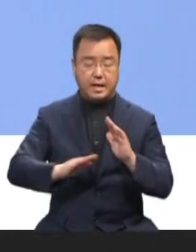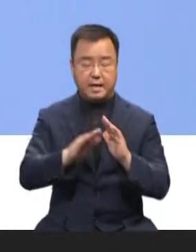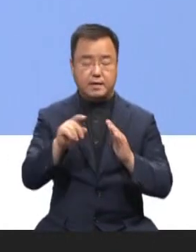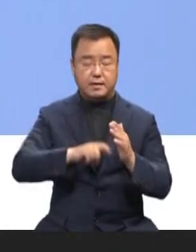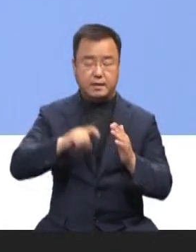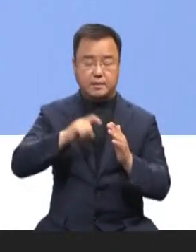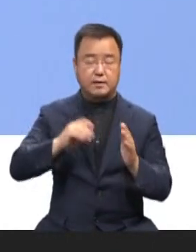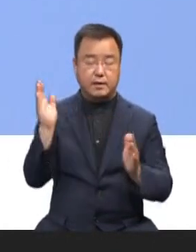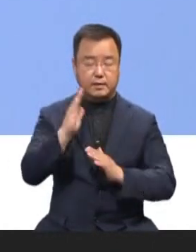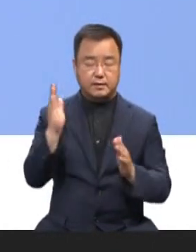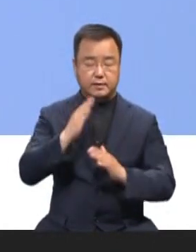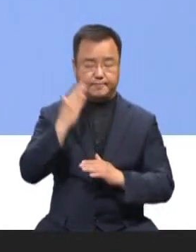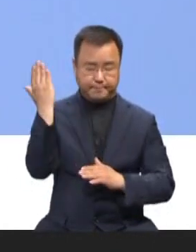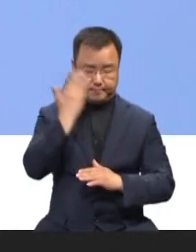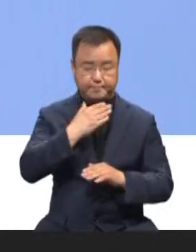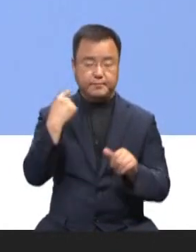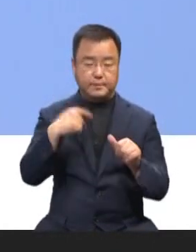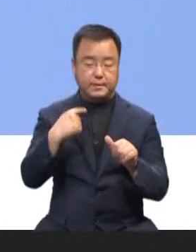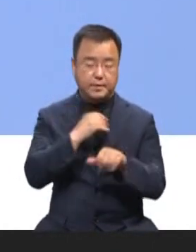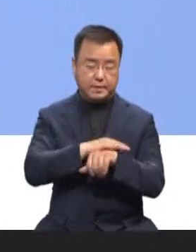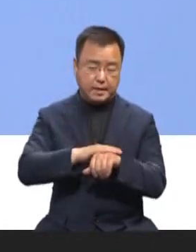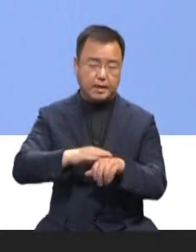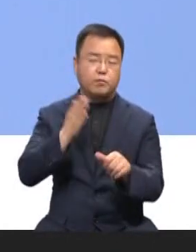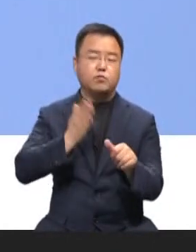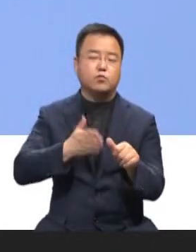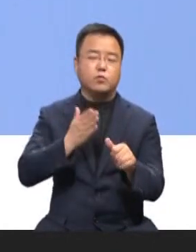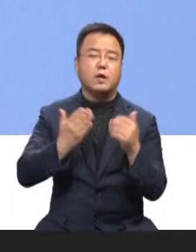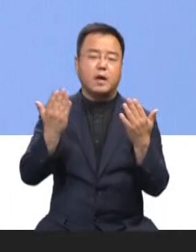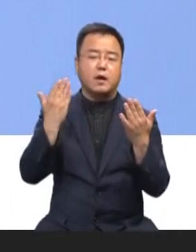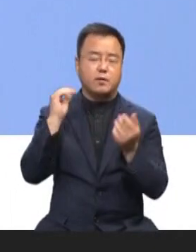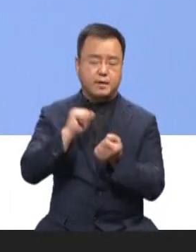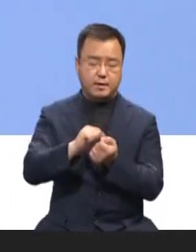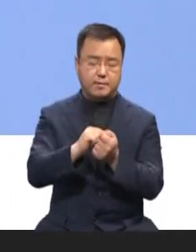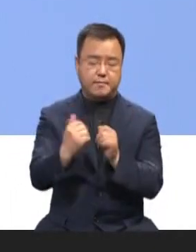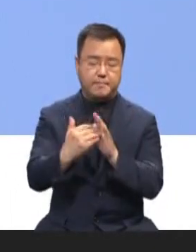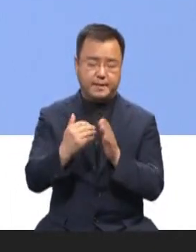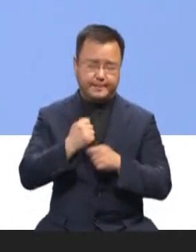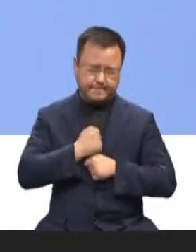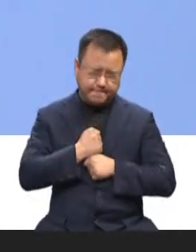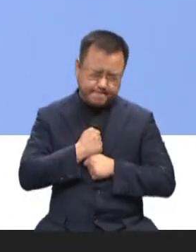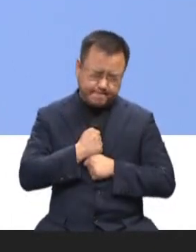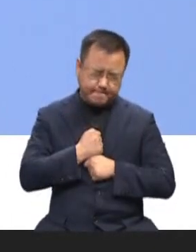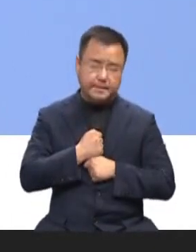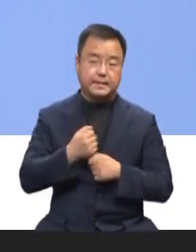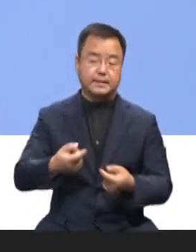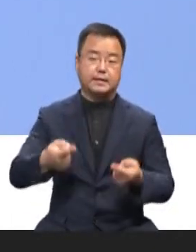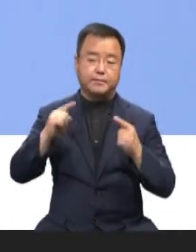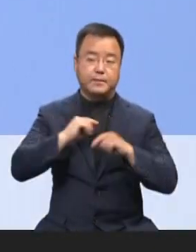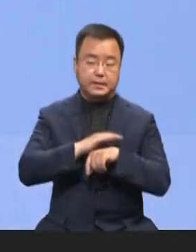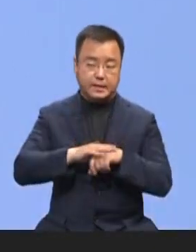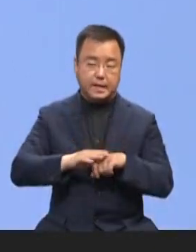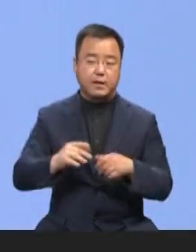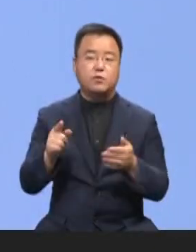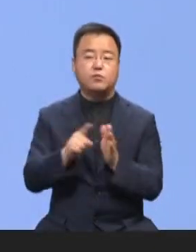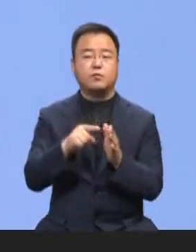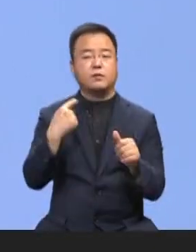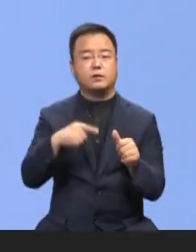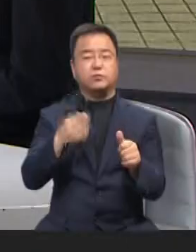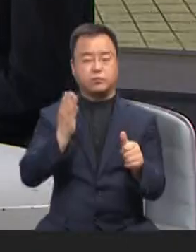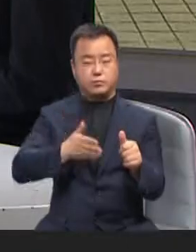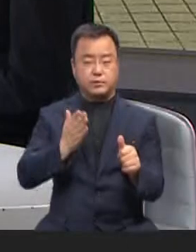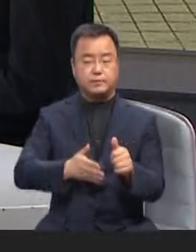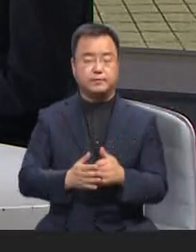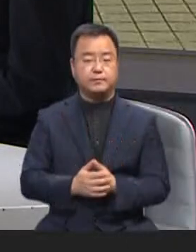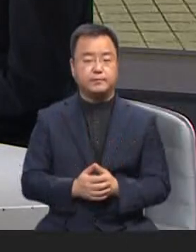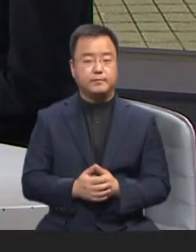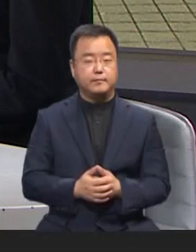우리 학생들이 위생교육 에 잘 시켜 주시고 학교에 방역 수칙에 최대한 흡수할 수 있도록 좀 지도해 주시는 것이 중요하다고 하겠습니다